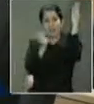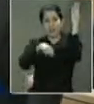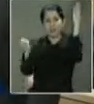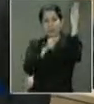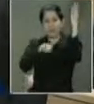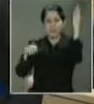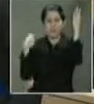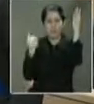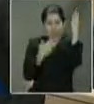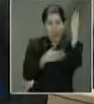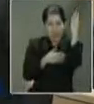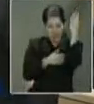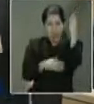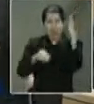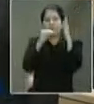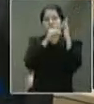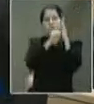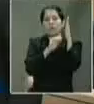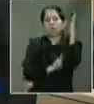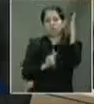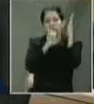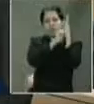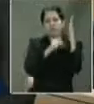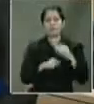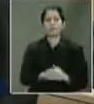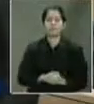ฮะลงเครื่องบินวันนั้น